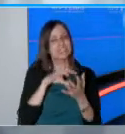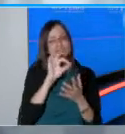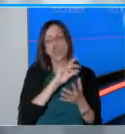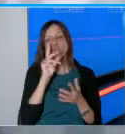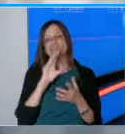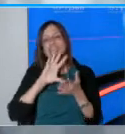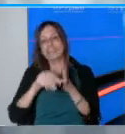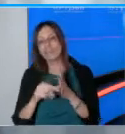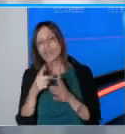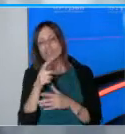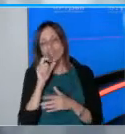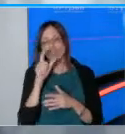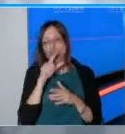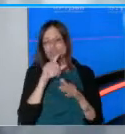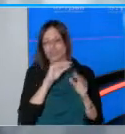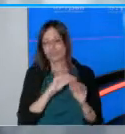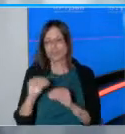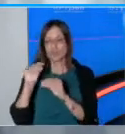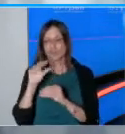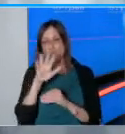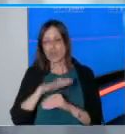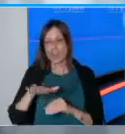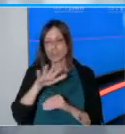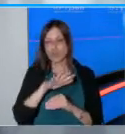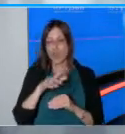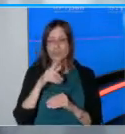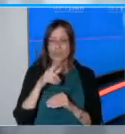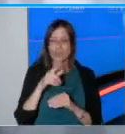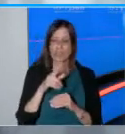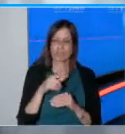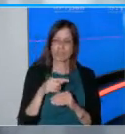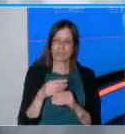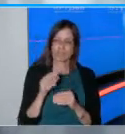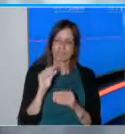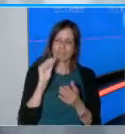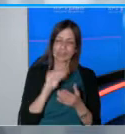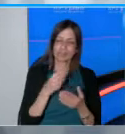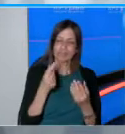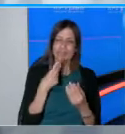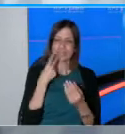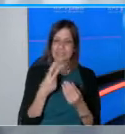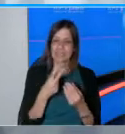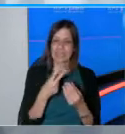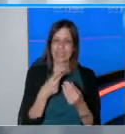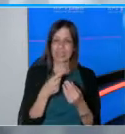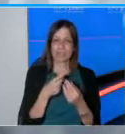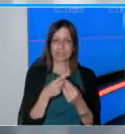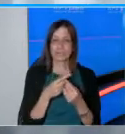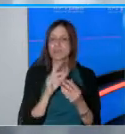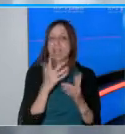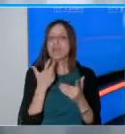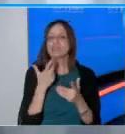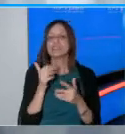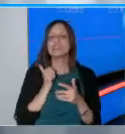נשק, שלא יהיה זליגה מיהודה ושומרון, שבואו נשים את הדברים, בואו נסתכל בשבת, התנועה שמתקיימת. למה לא שמר צהל עד היום? למה